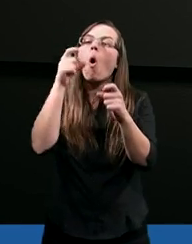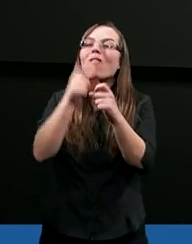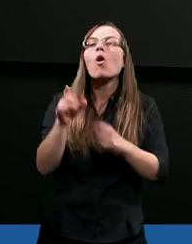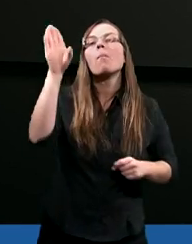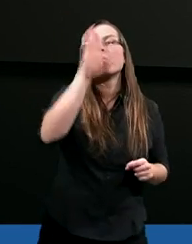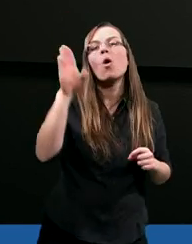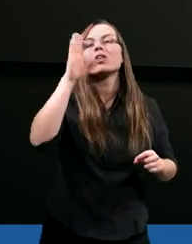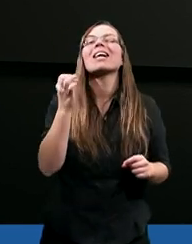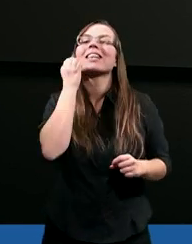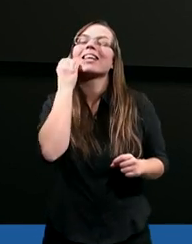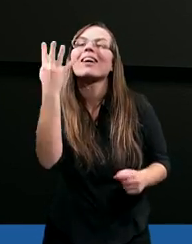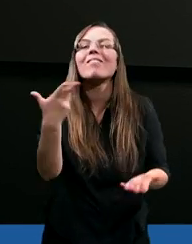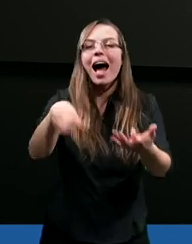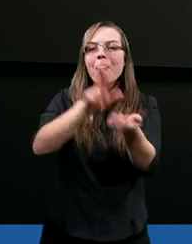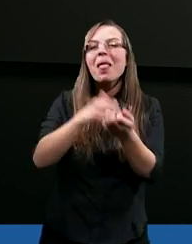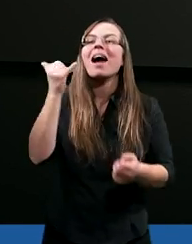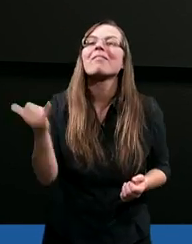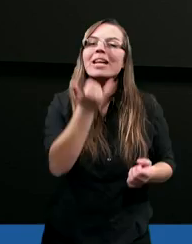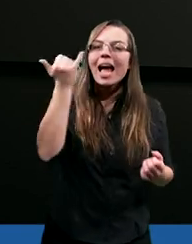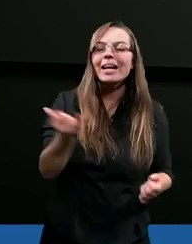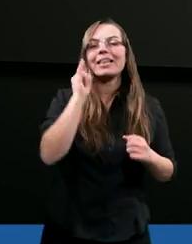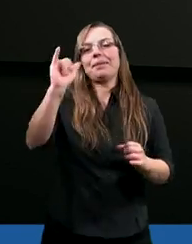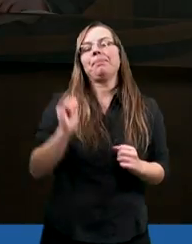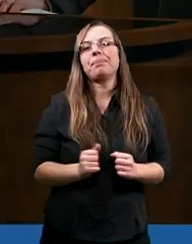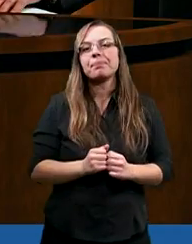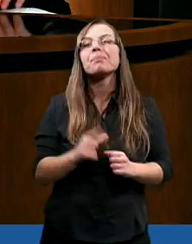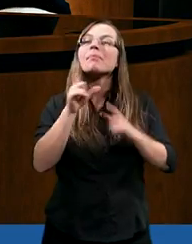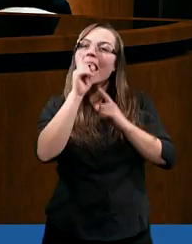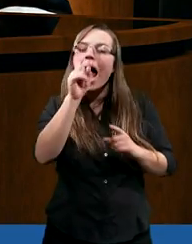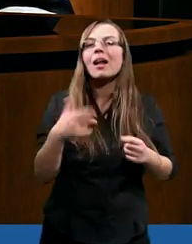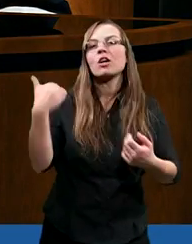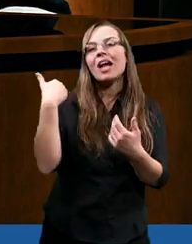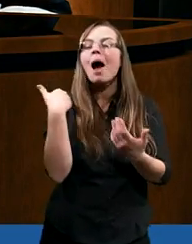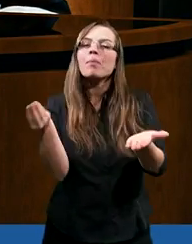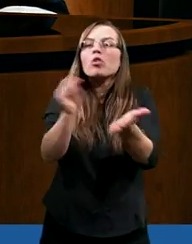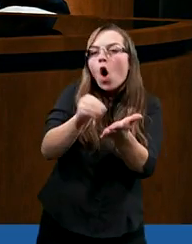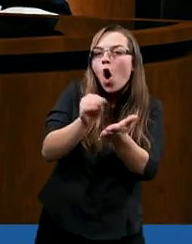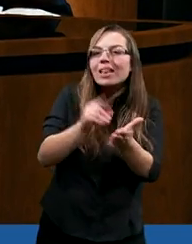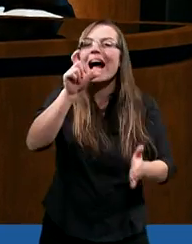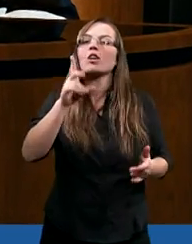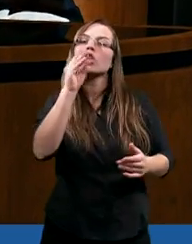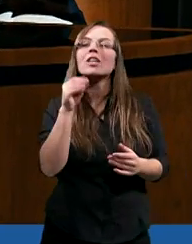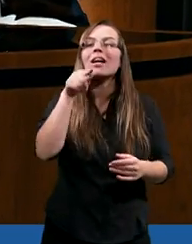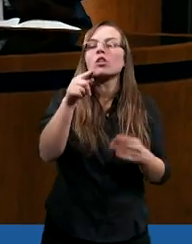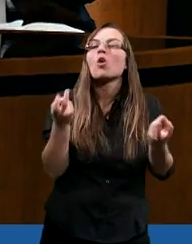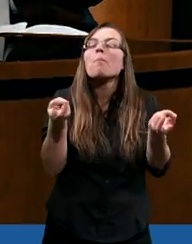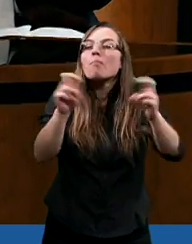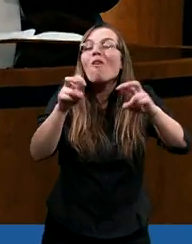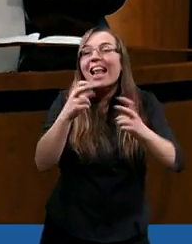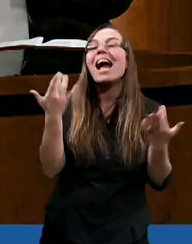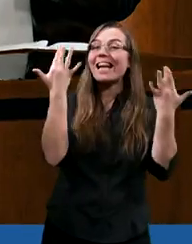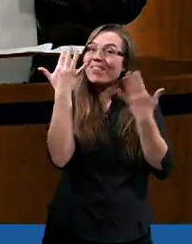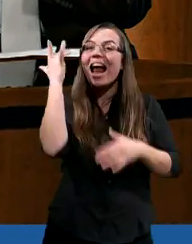Boże trwa na wieki. Ale ja chciałbym dodać, że powstaje wiele